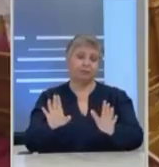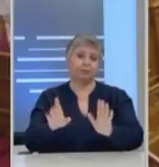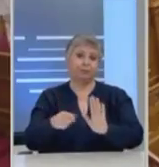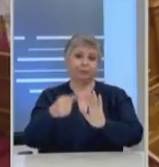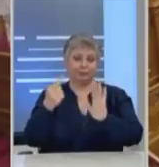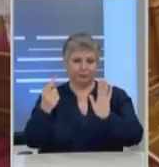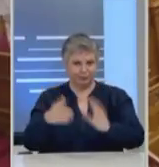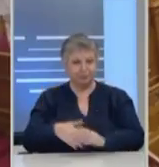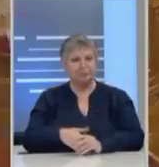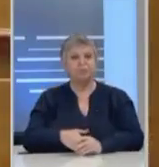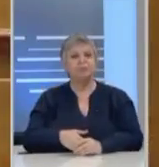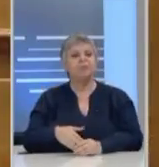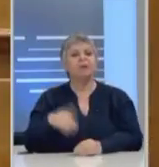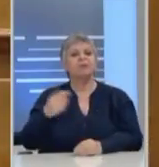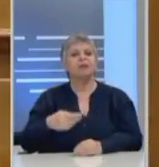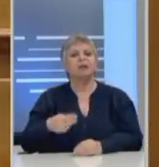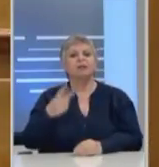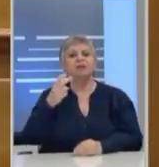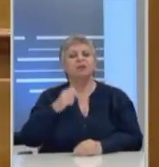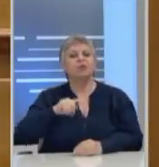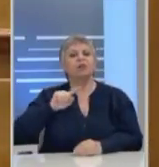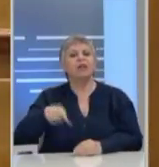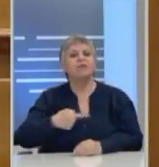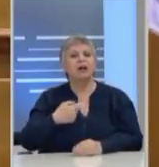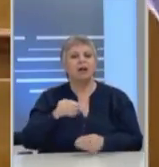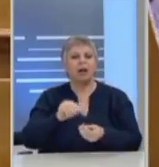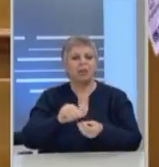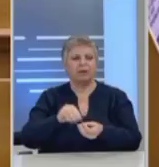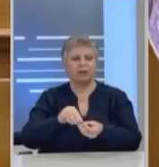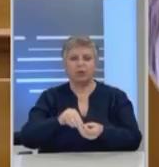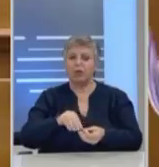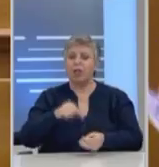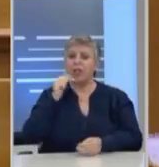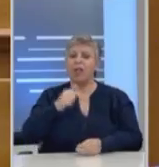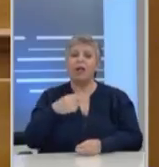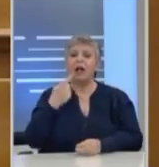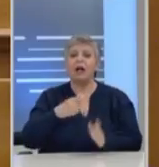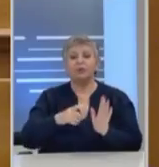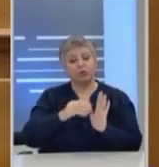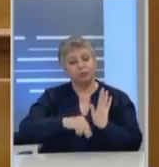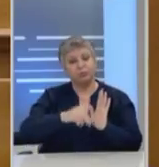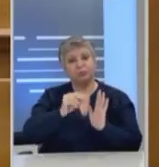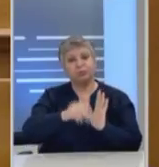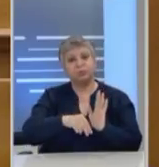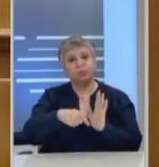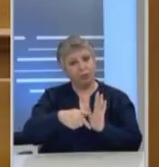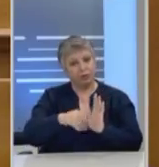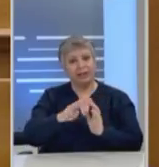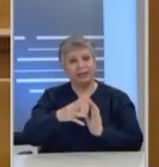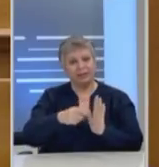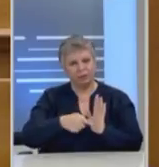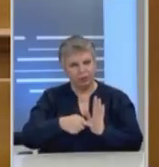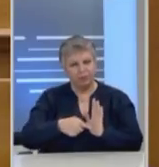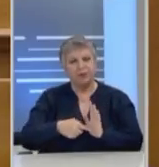29 Τετάρτου 17. Αυτό είναι το νέο τέταρτο μνημόνιο. 7 Πέμπτου